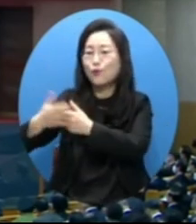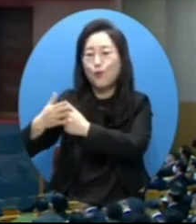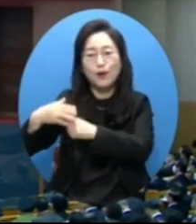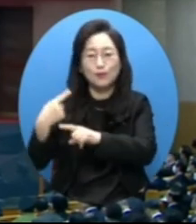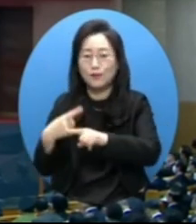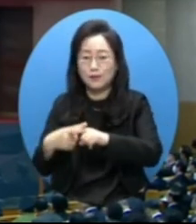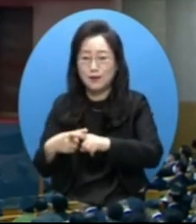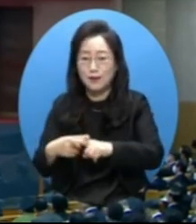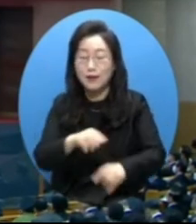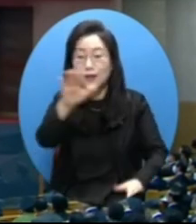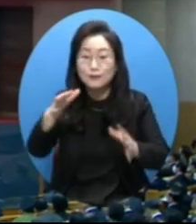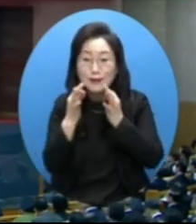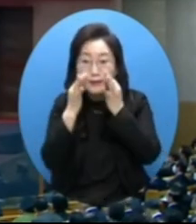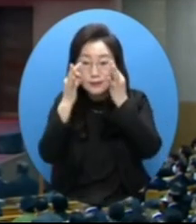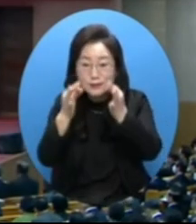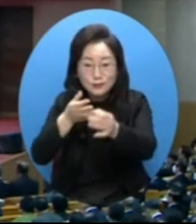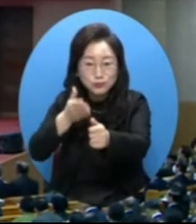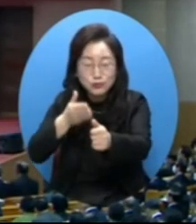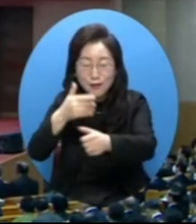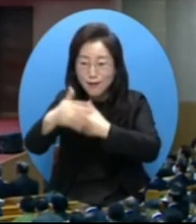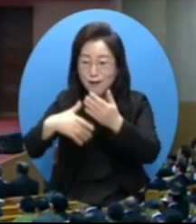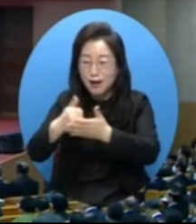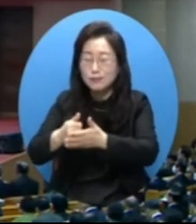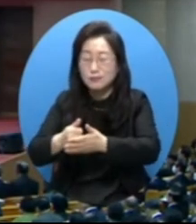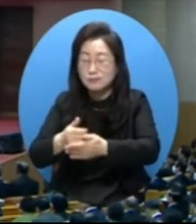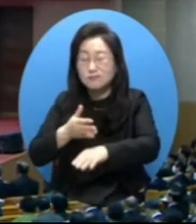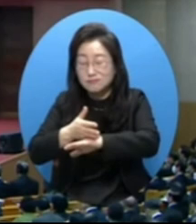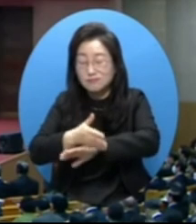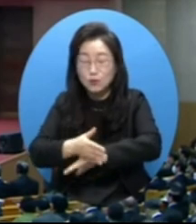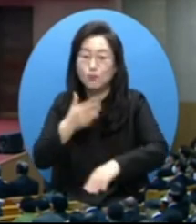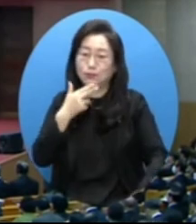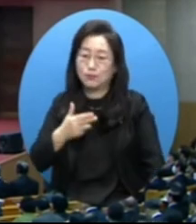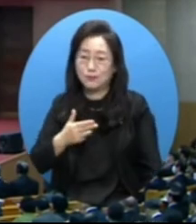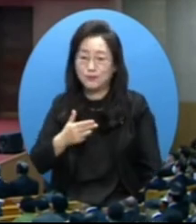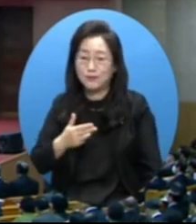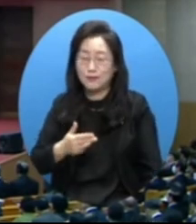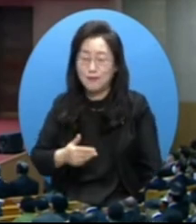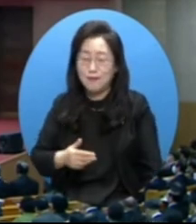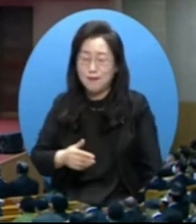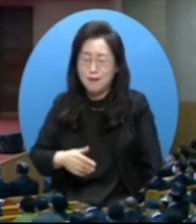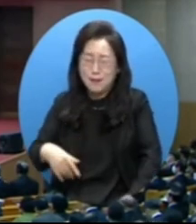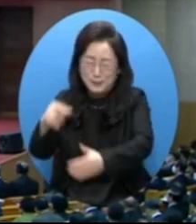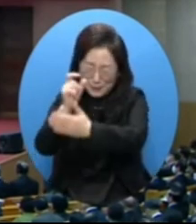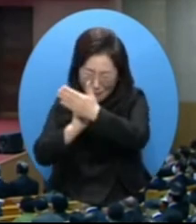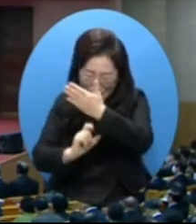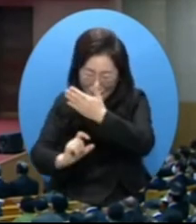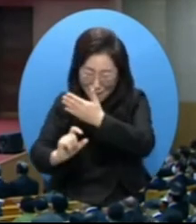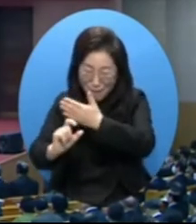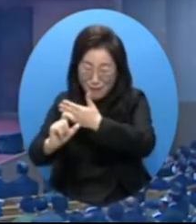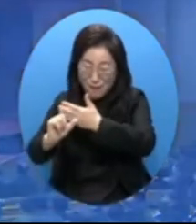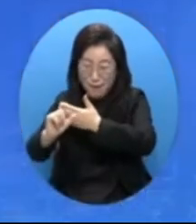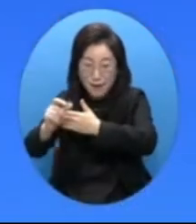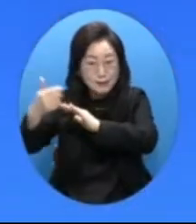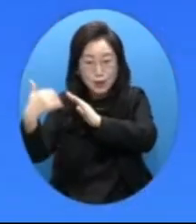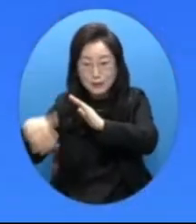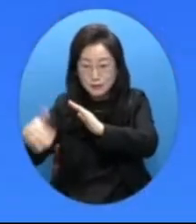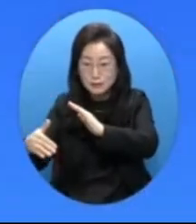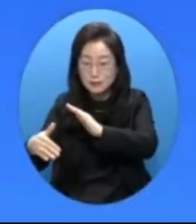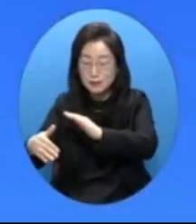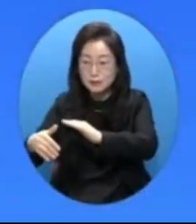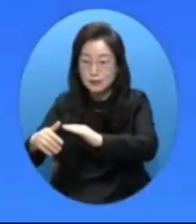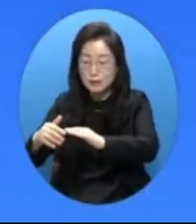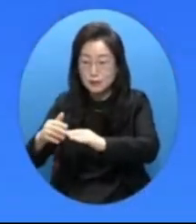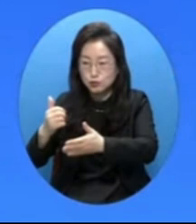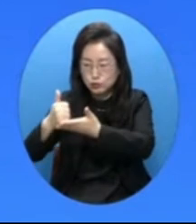우리가 간절히 구하면 하나님이 지체하지 않으십니다 그 긴 밤이 새기 전에 주님의 놀라운